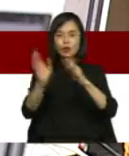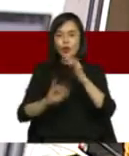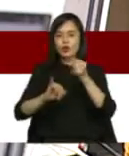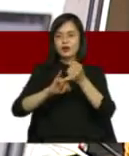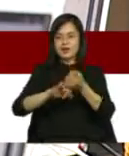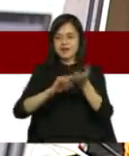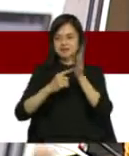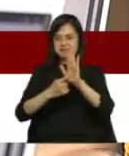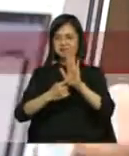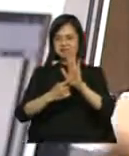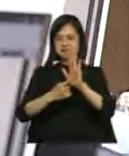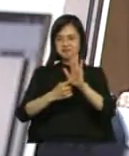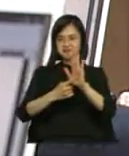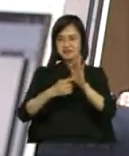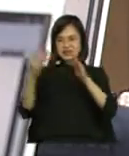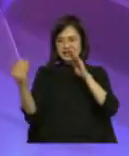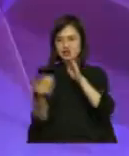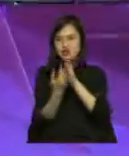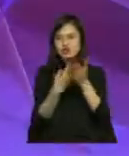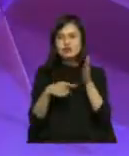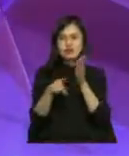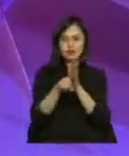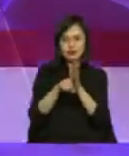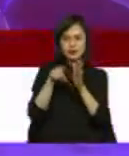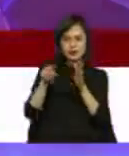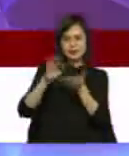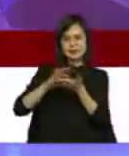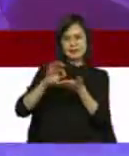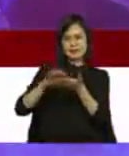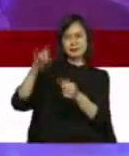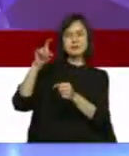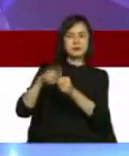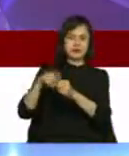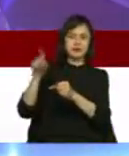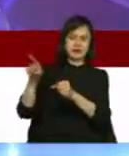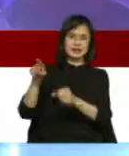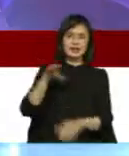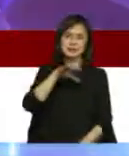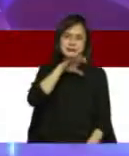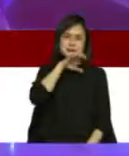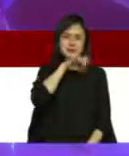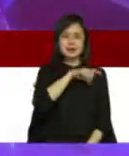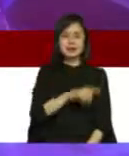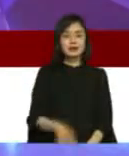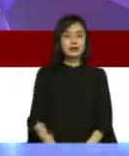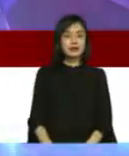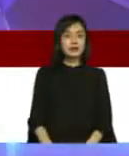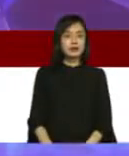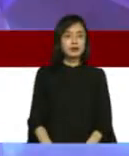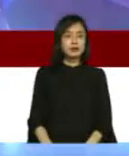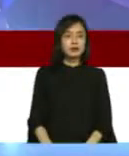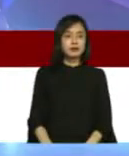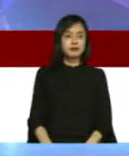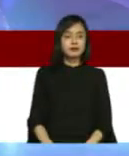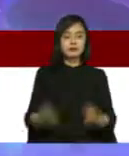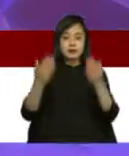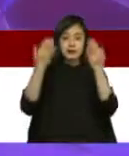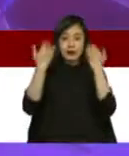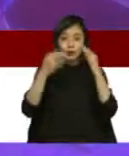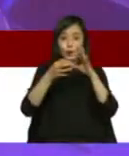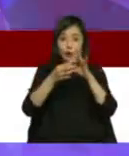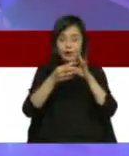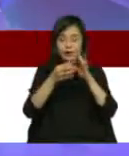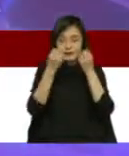더 면밀한 검토가 필요하다는 겁니다 어허 이 학교의 그 그런 치 스 데 관한 비용 으로 지금